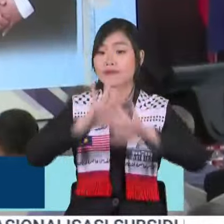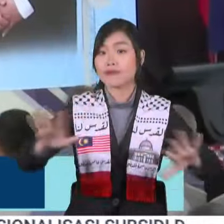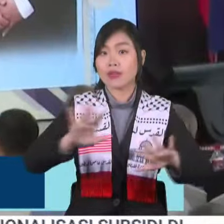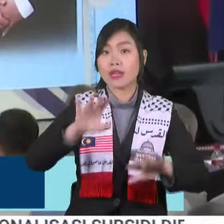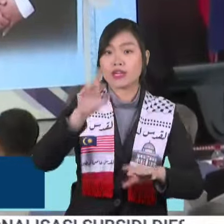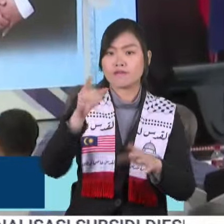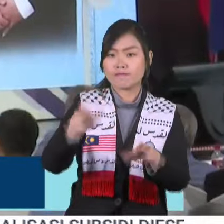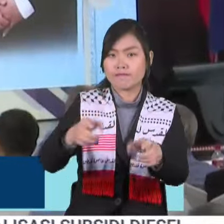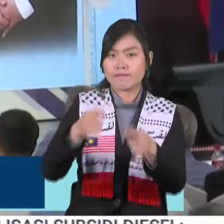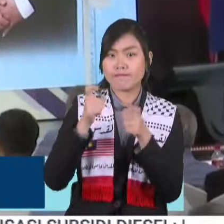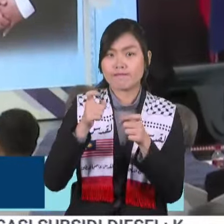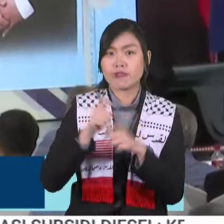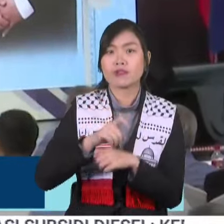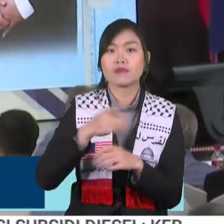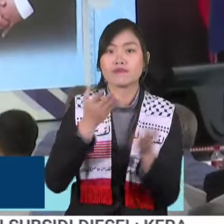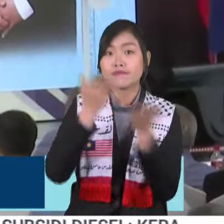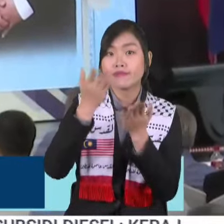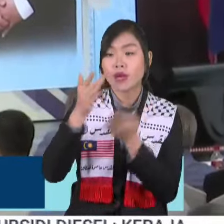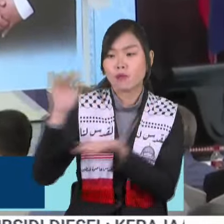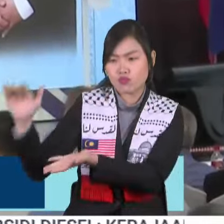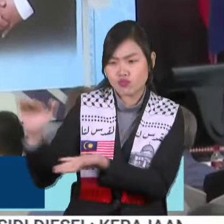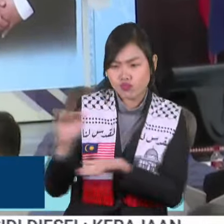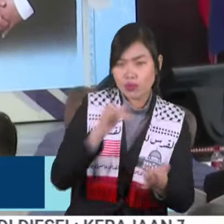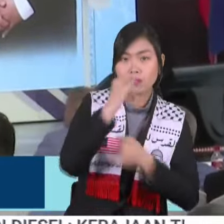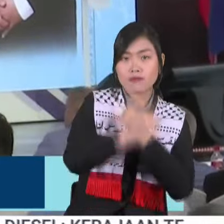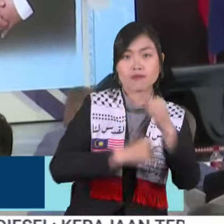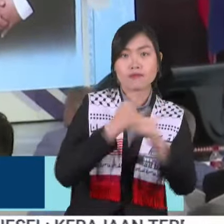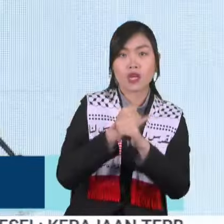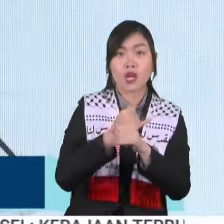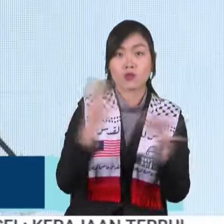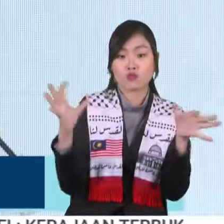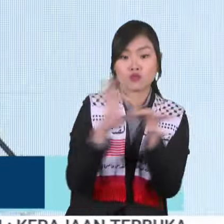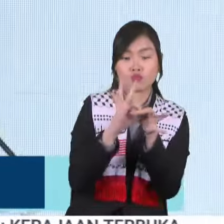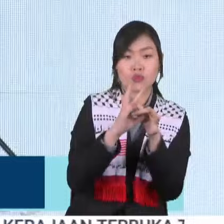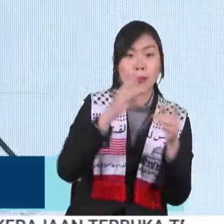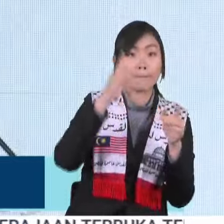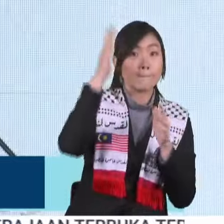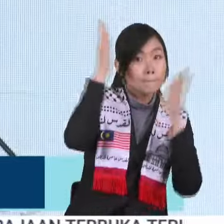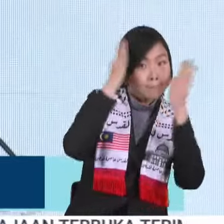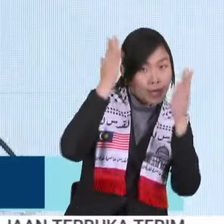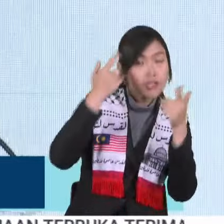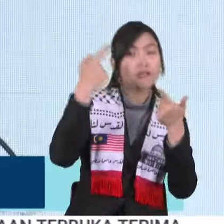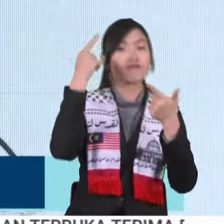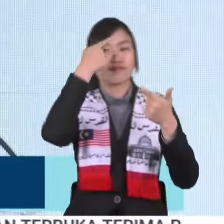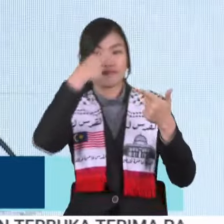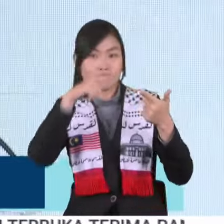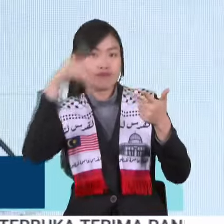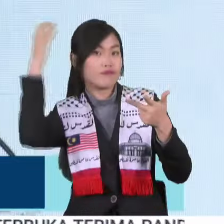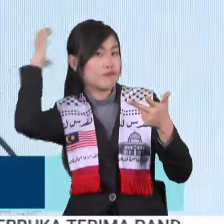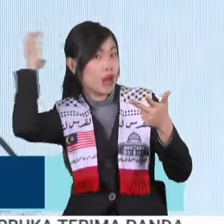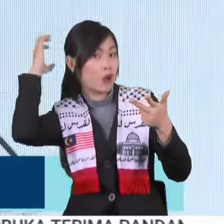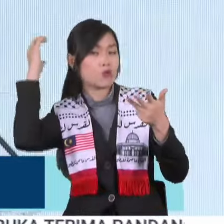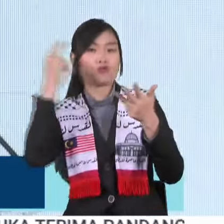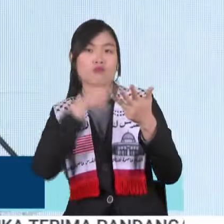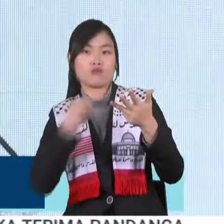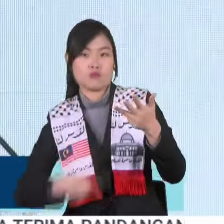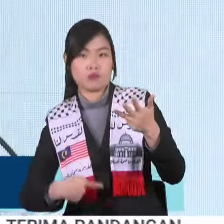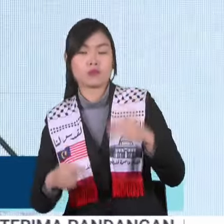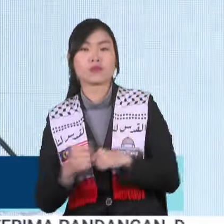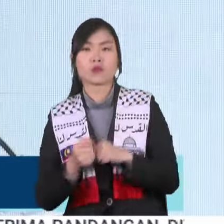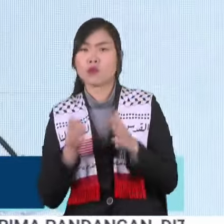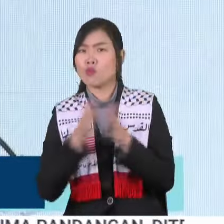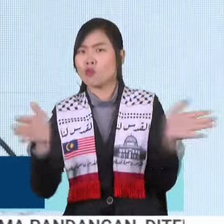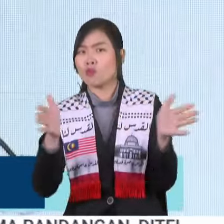ASEAN Express, perkhidmatan kargo antarabangsa menghubungkan laluan darat Malaysia, Thailand, Laos dan juga China. Medium ini